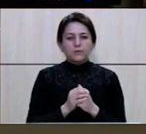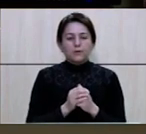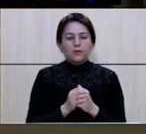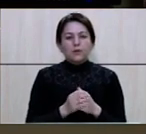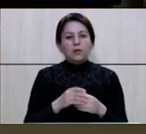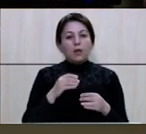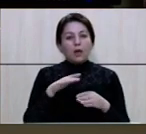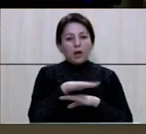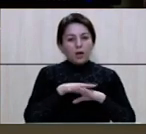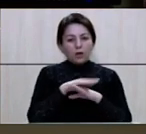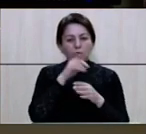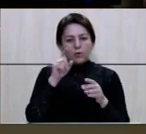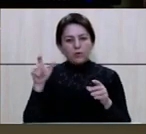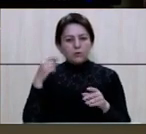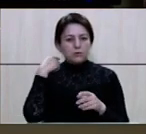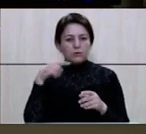Aholi soni